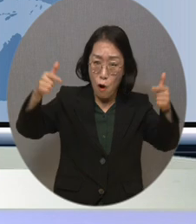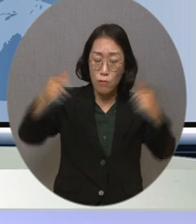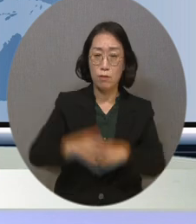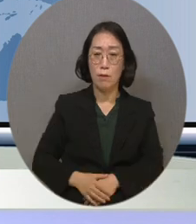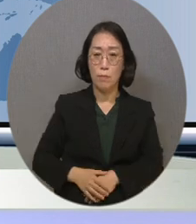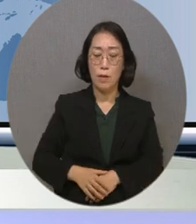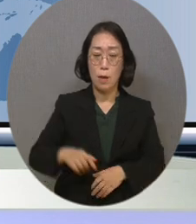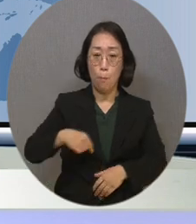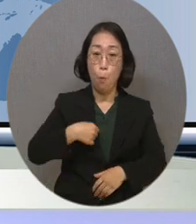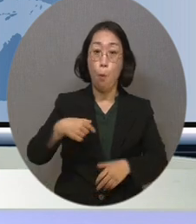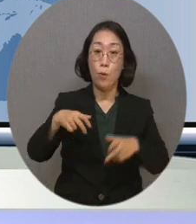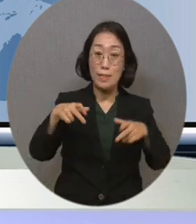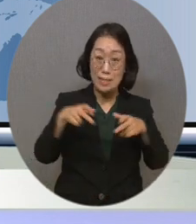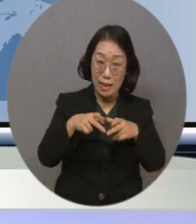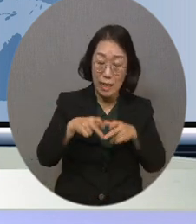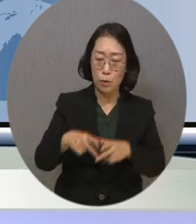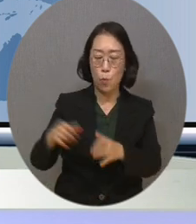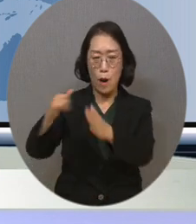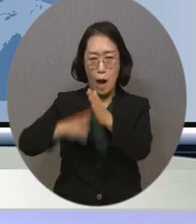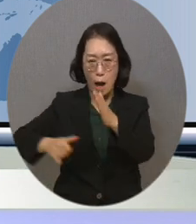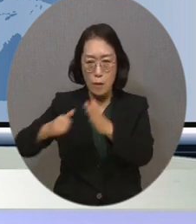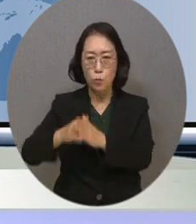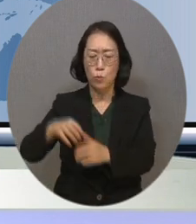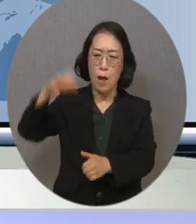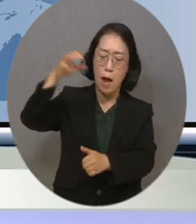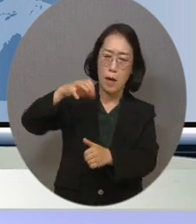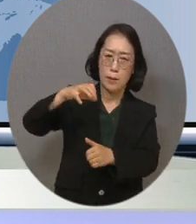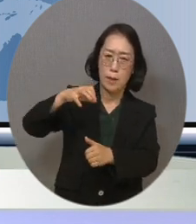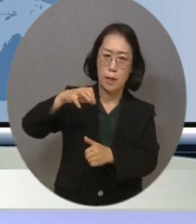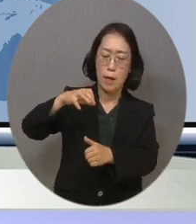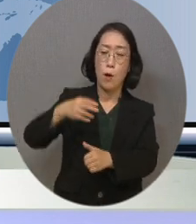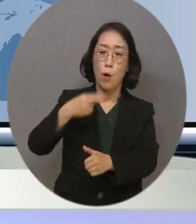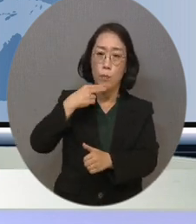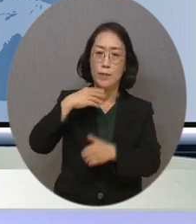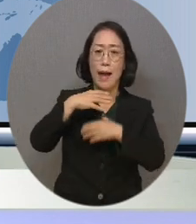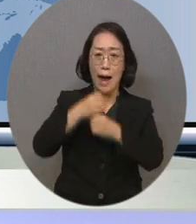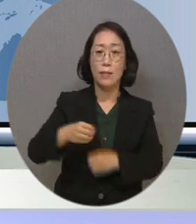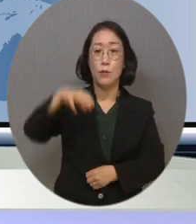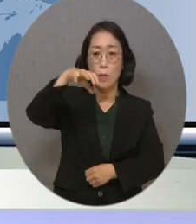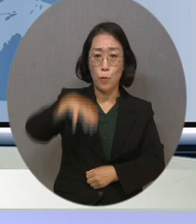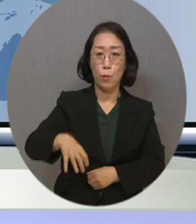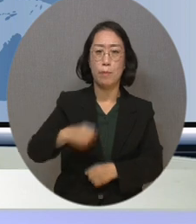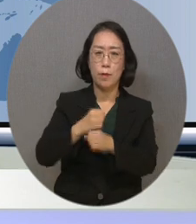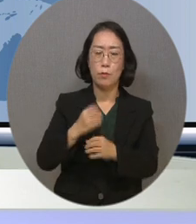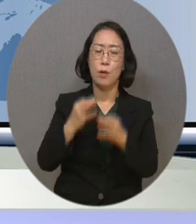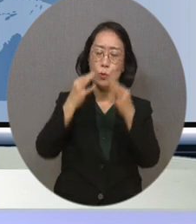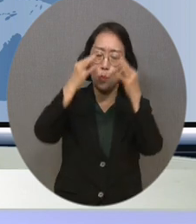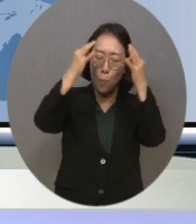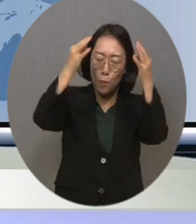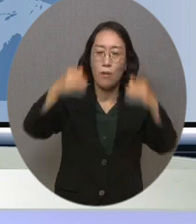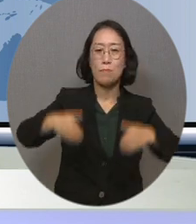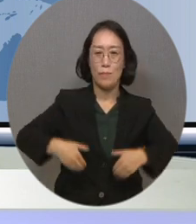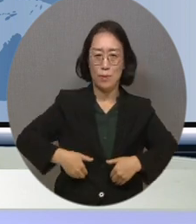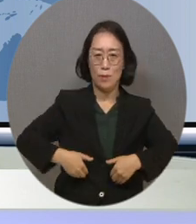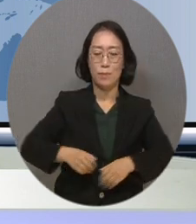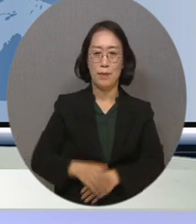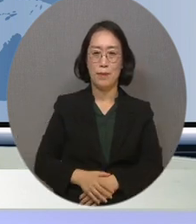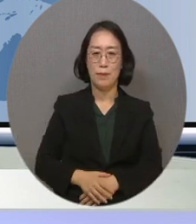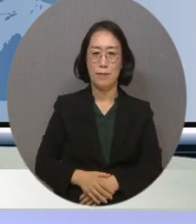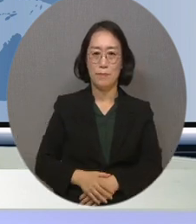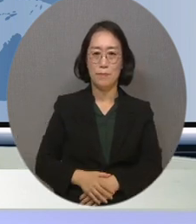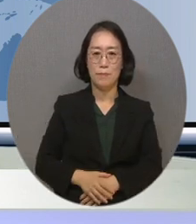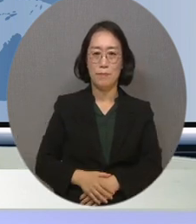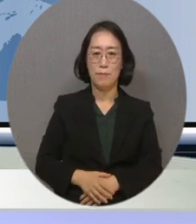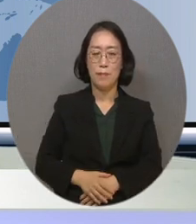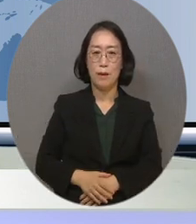장애인 당사자도 장애인 가족도 학대로부터 안전한 사회를 만들기 위한 대책 마련이 시급해 보입니다.